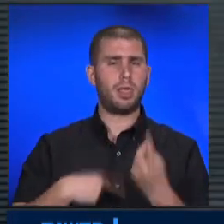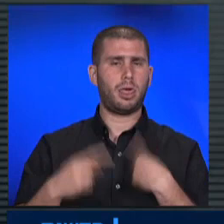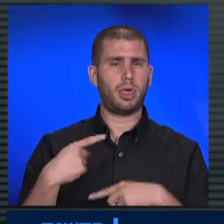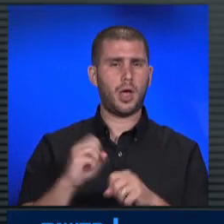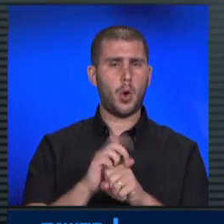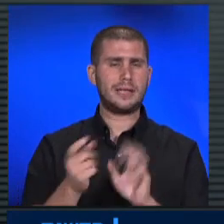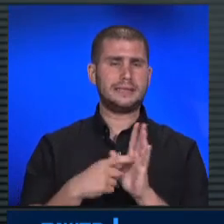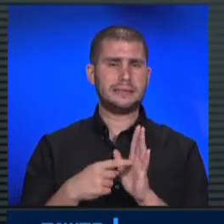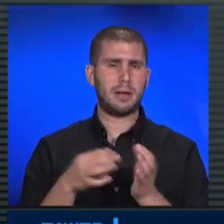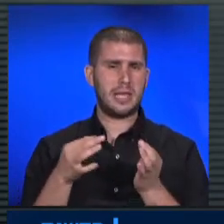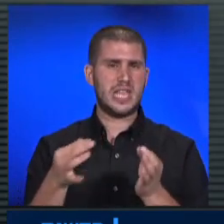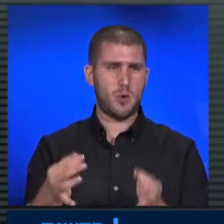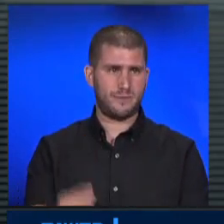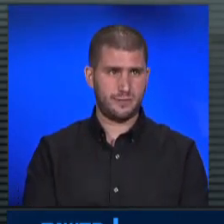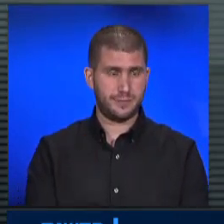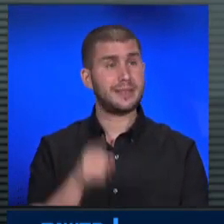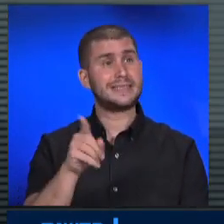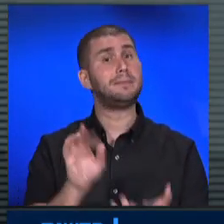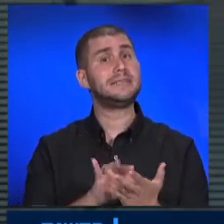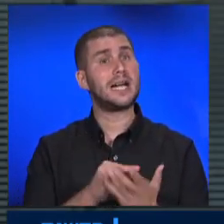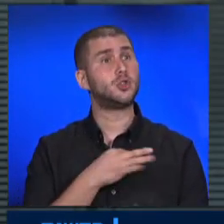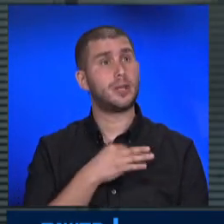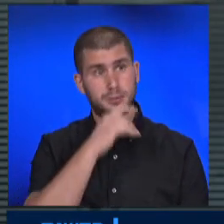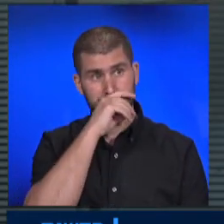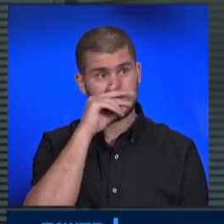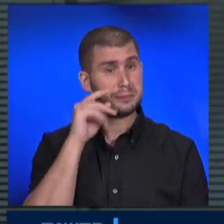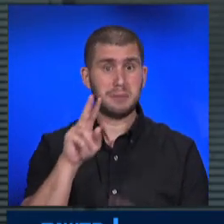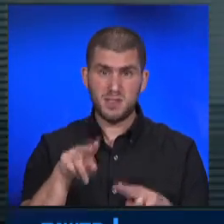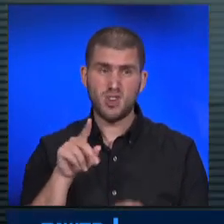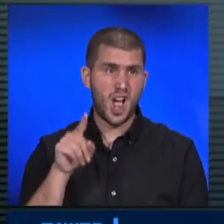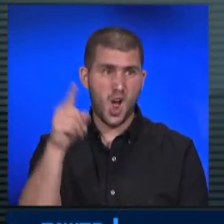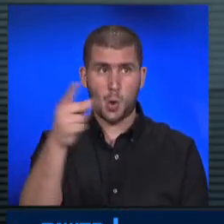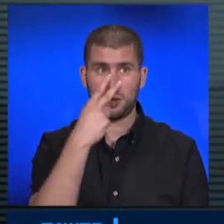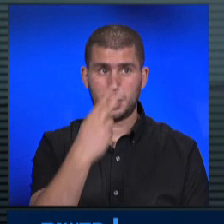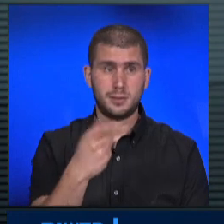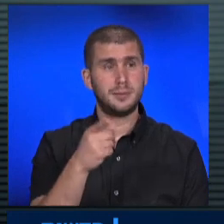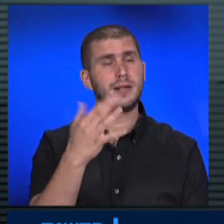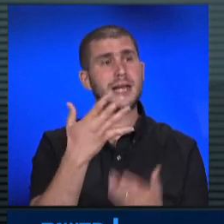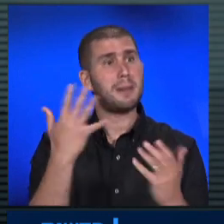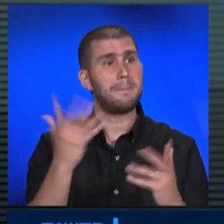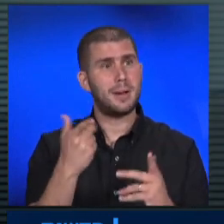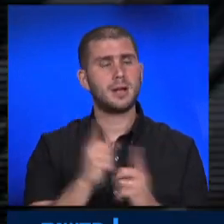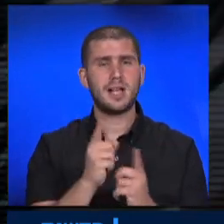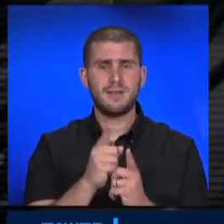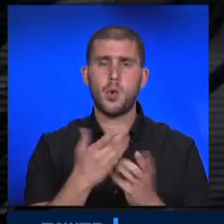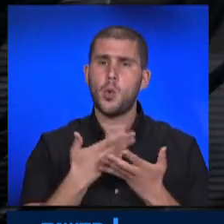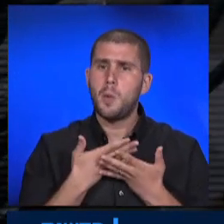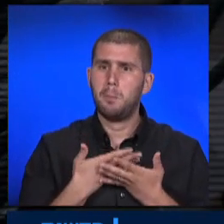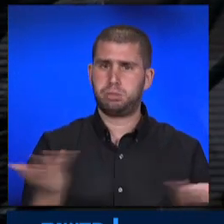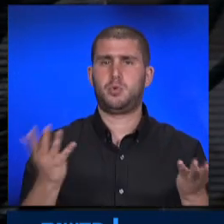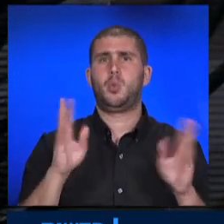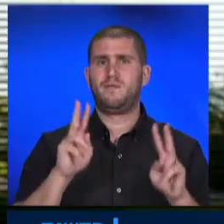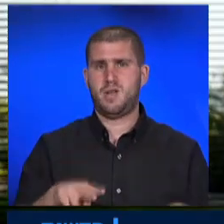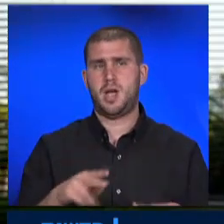כסיבת העיכוב. הנה זה המשרד שלי. זה ממש רחוק נראה. ואז התברר שפתחנו תיבת